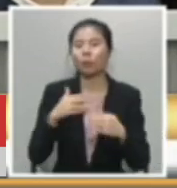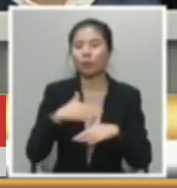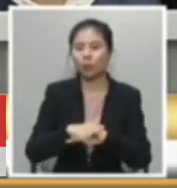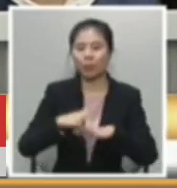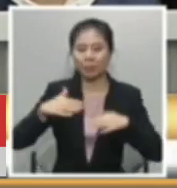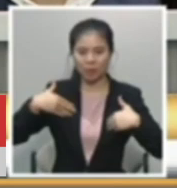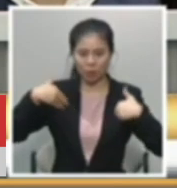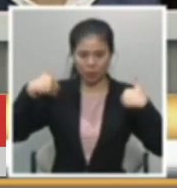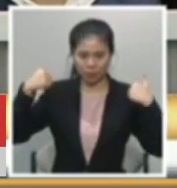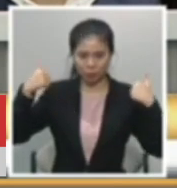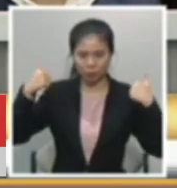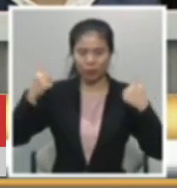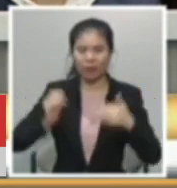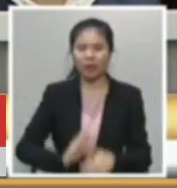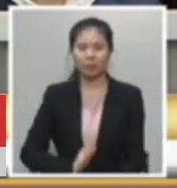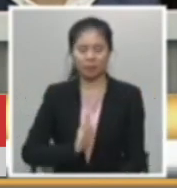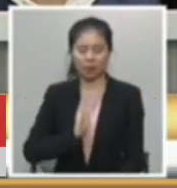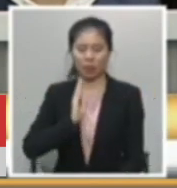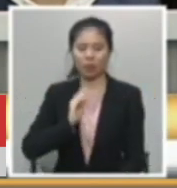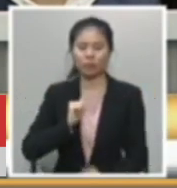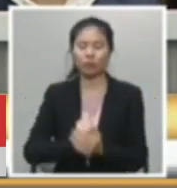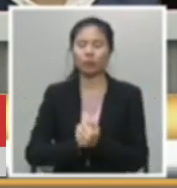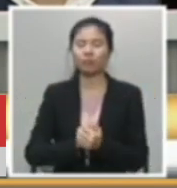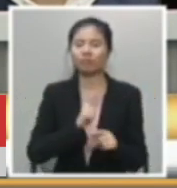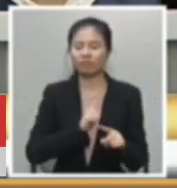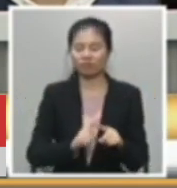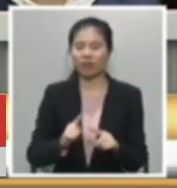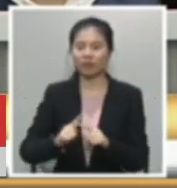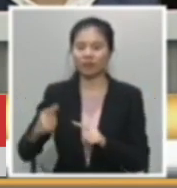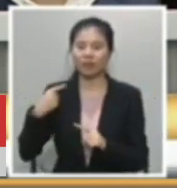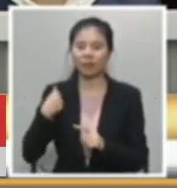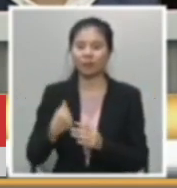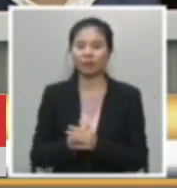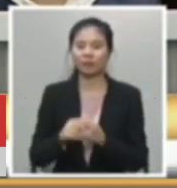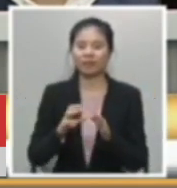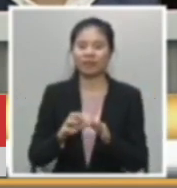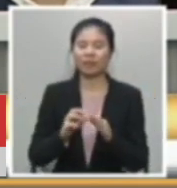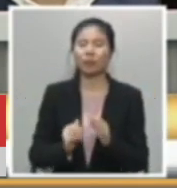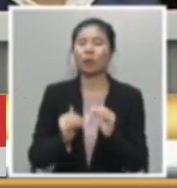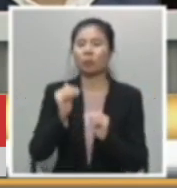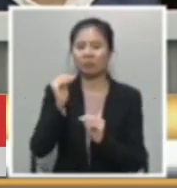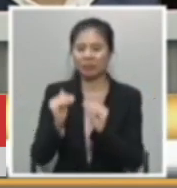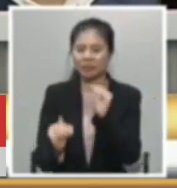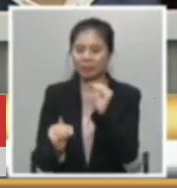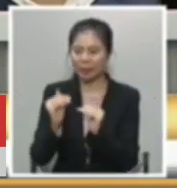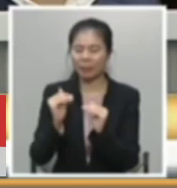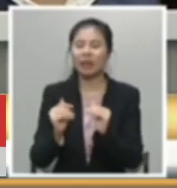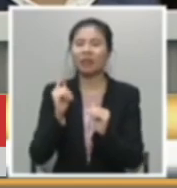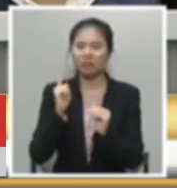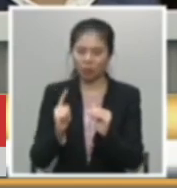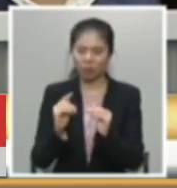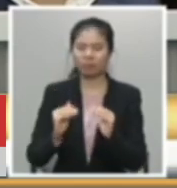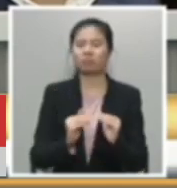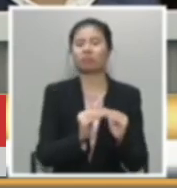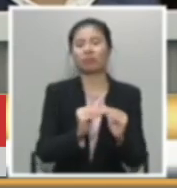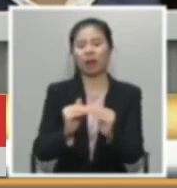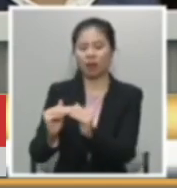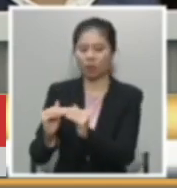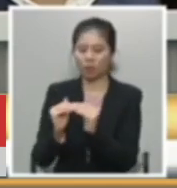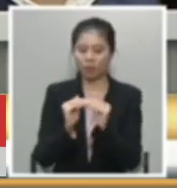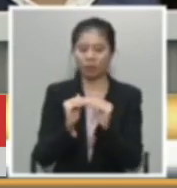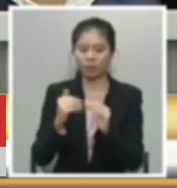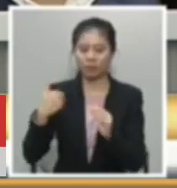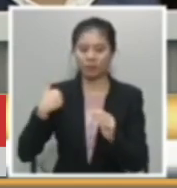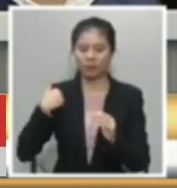อย่างมีศักดิ์ศรีของความเป็นมนุษย์ช่องว่างความเหลื่อมล้ำจะต้องลดลงค่ะท่านประธานที่เคาร